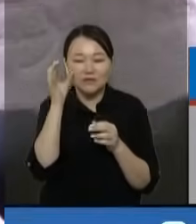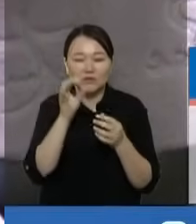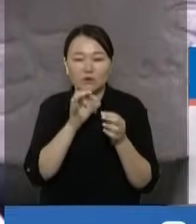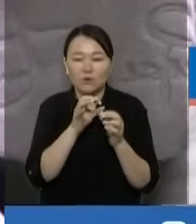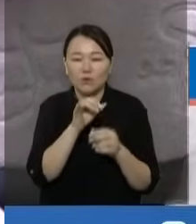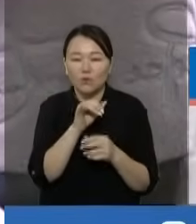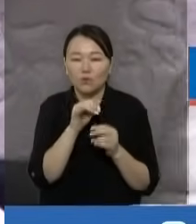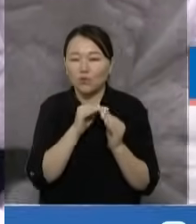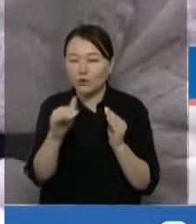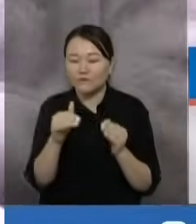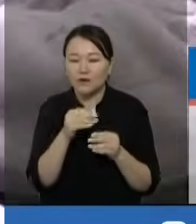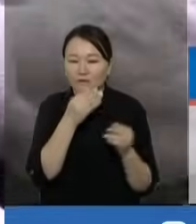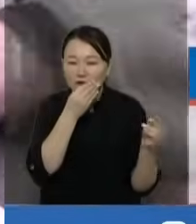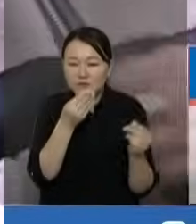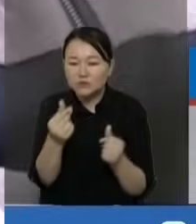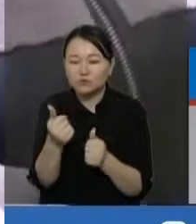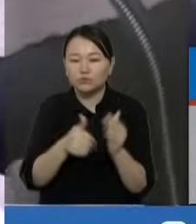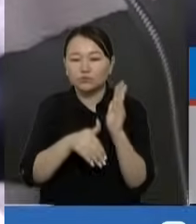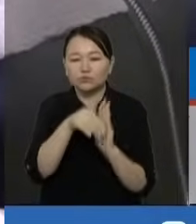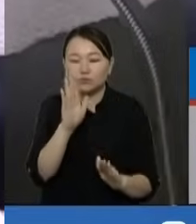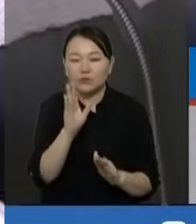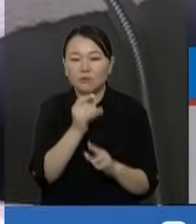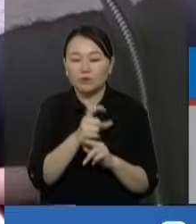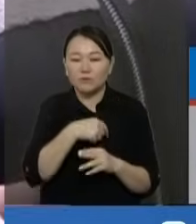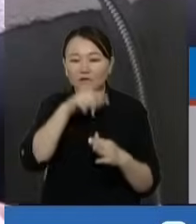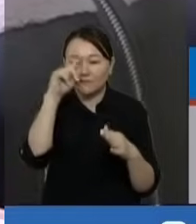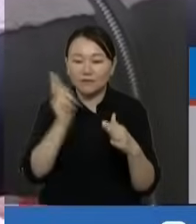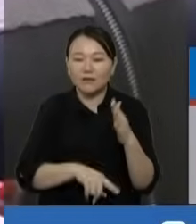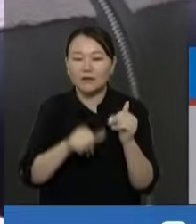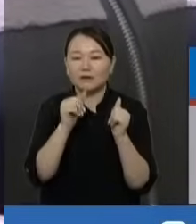очень хорошо. Поверили. И поверили, потому что, как нам говорили,